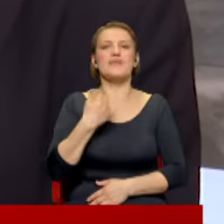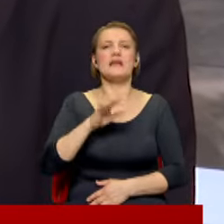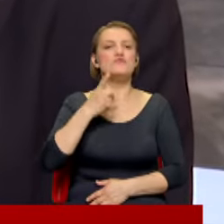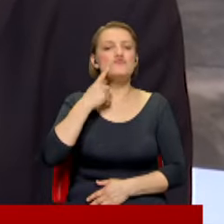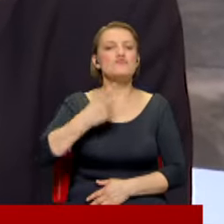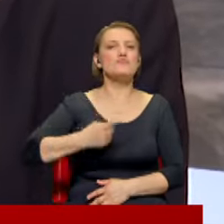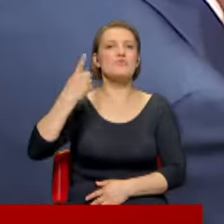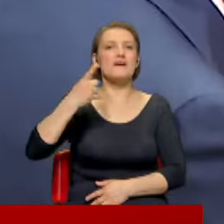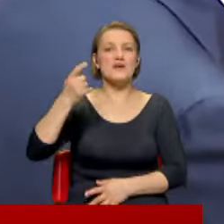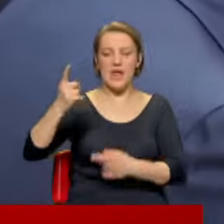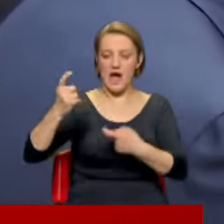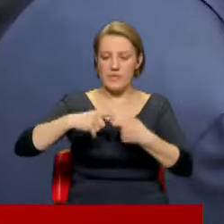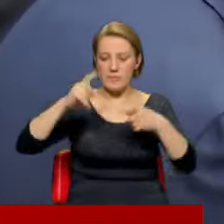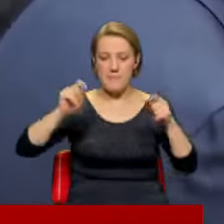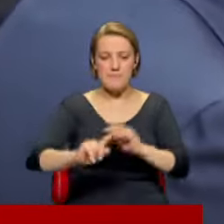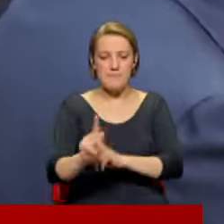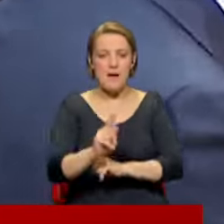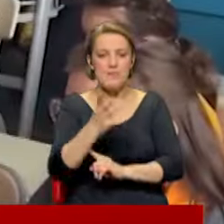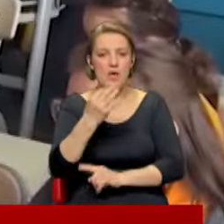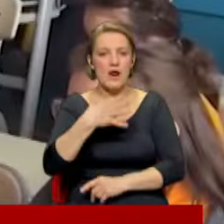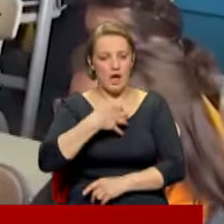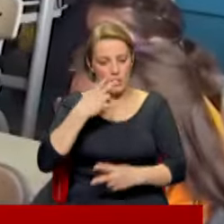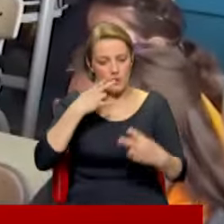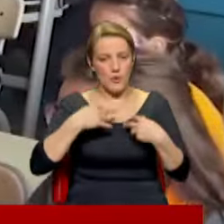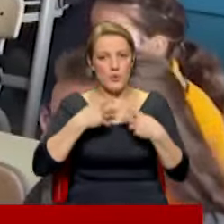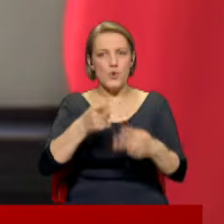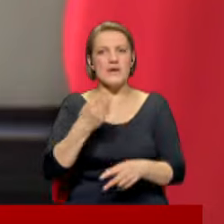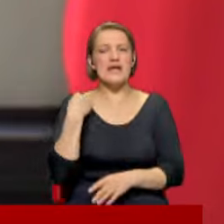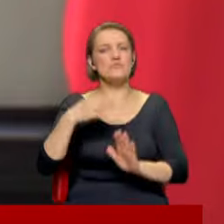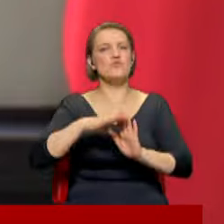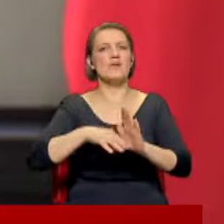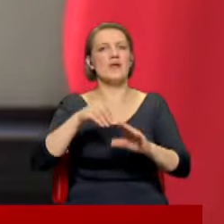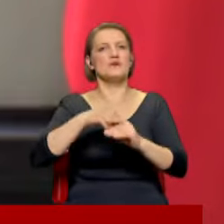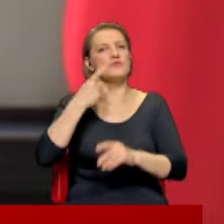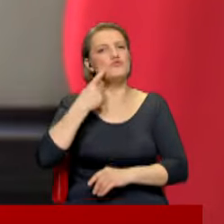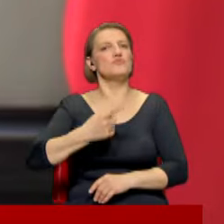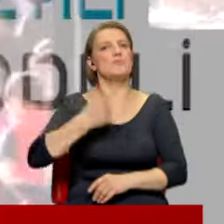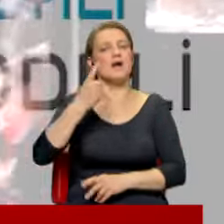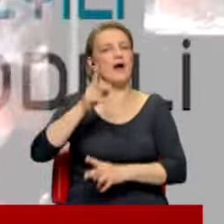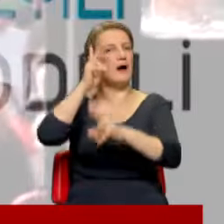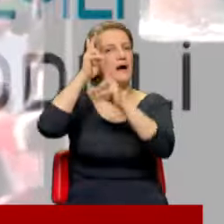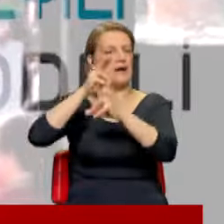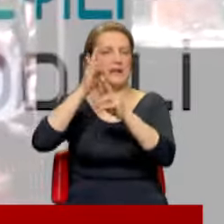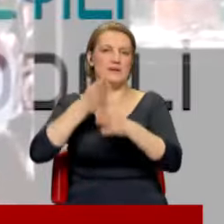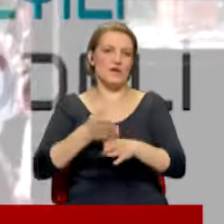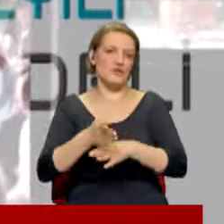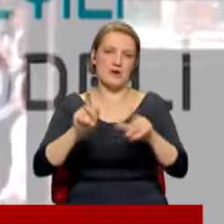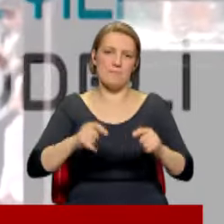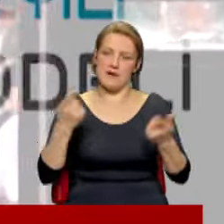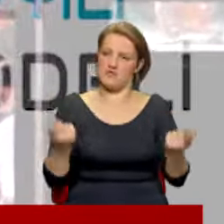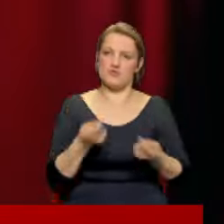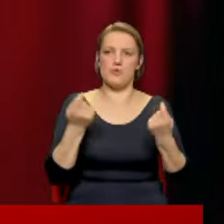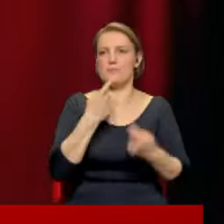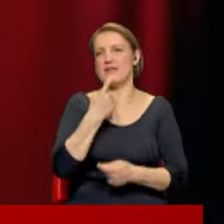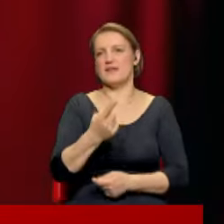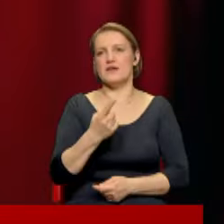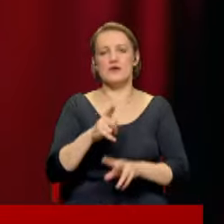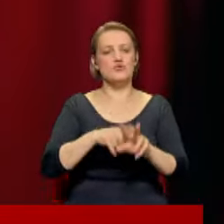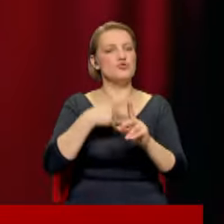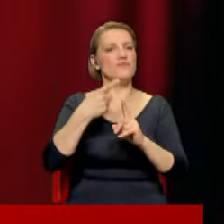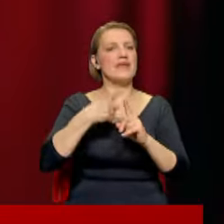atadığı bir memur olarak görüyor. Milli Eğitim Bakanı Yusuf Tekin yeni müfredat için Cumhurbaşkanı'nın hayalini gerçekleştirmeye çalışıyorum dedi.